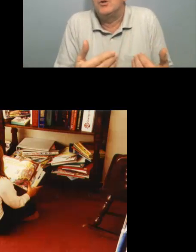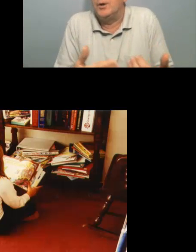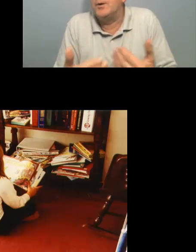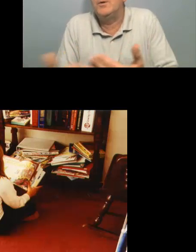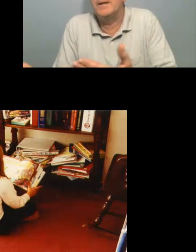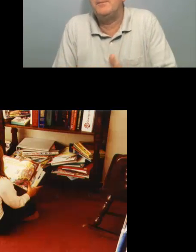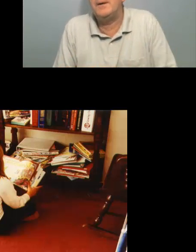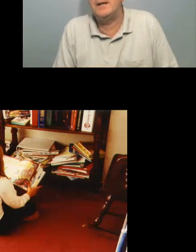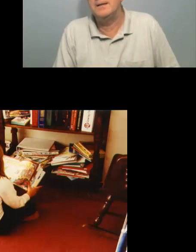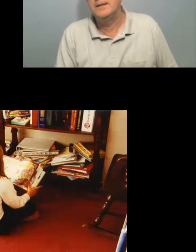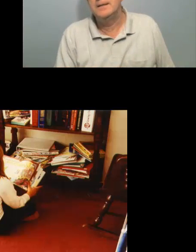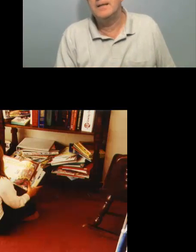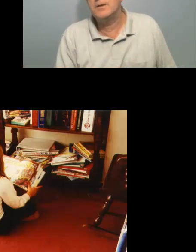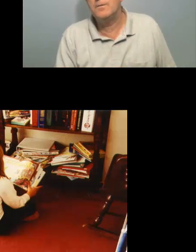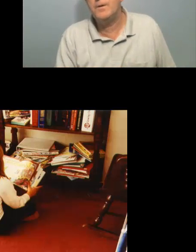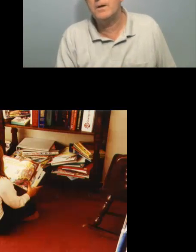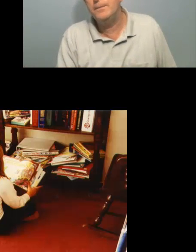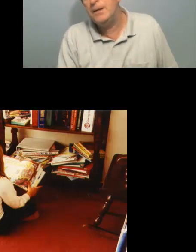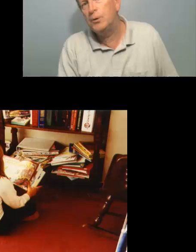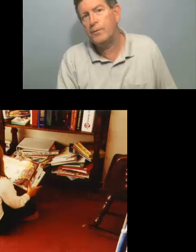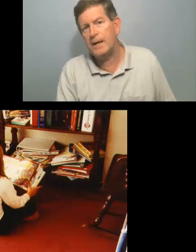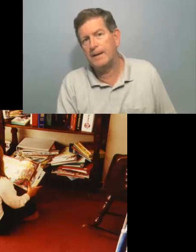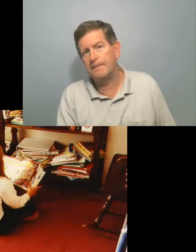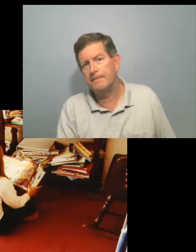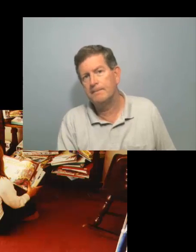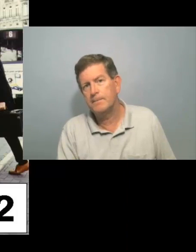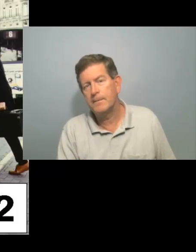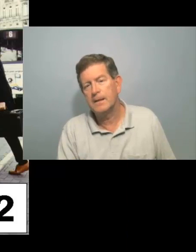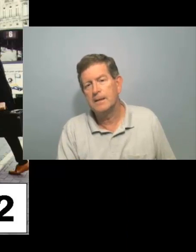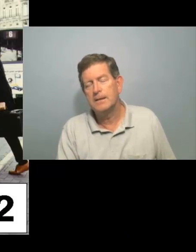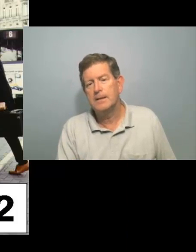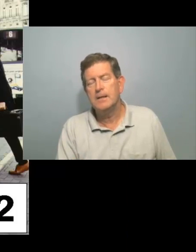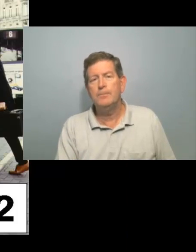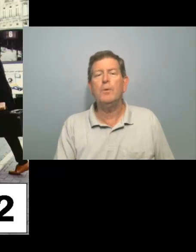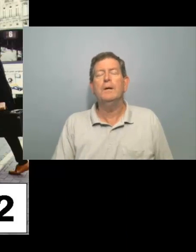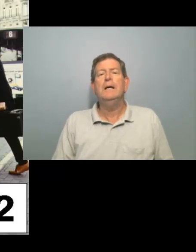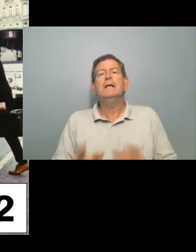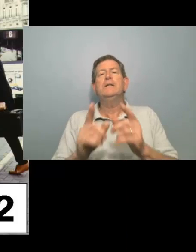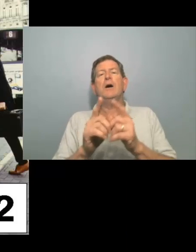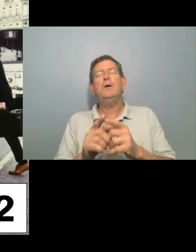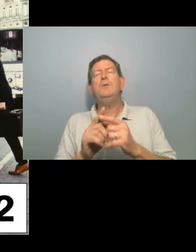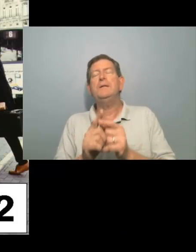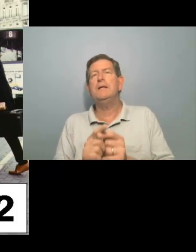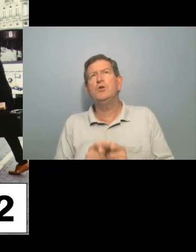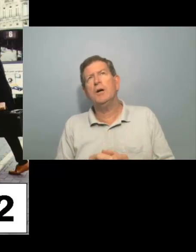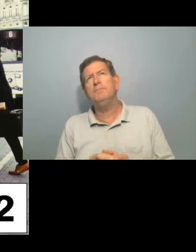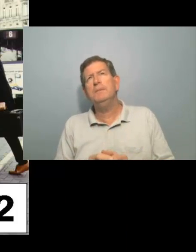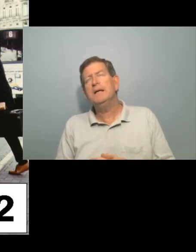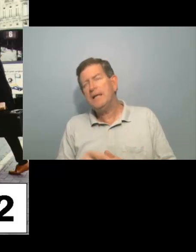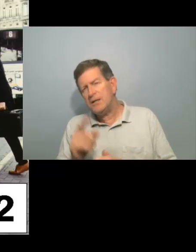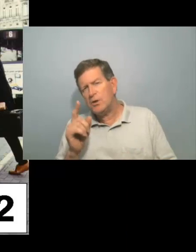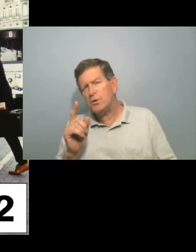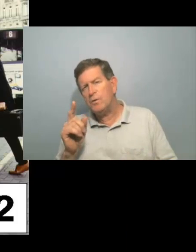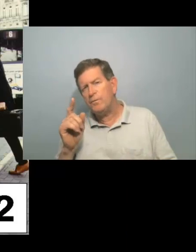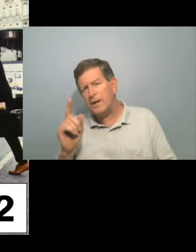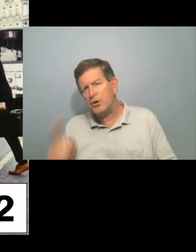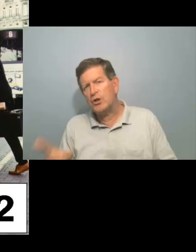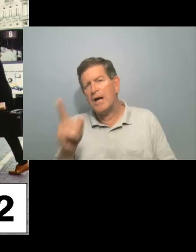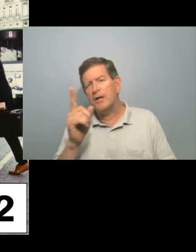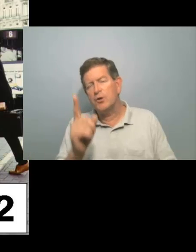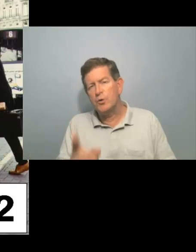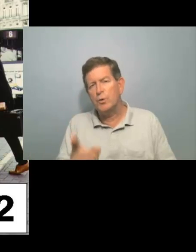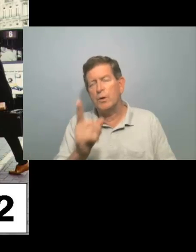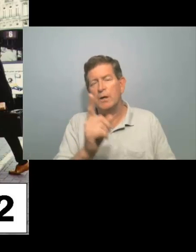papa. John ne connaît pas les enfants comme il le devrait. Bon, Carole lui dit, John, qu'est-ce que tu